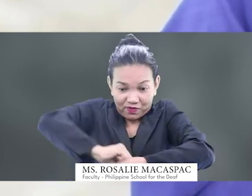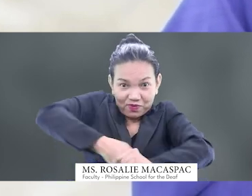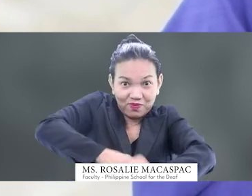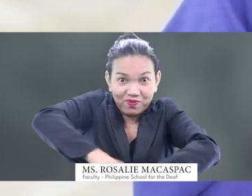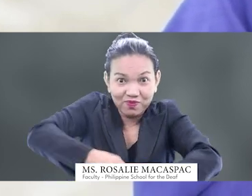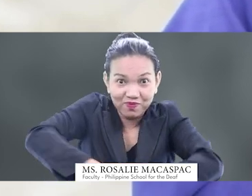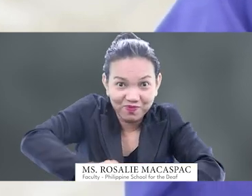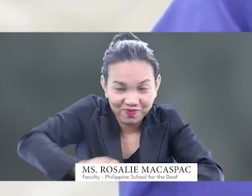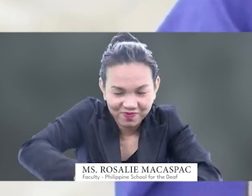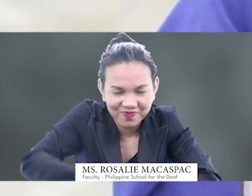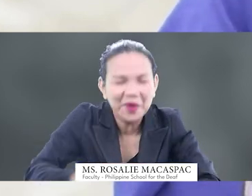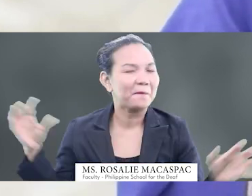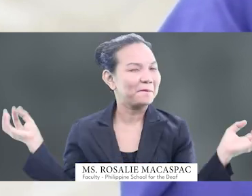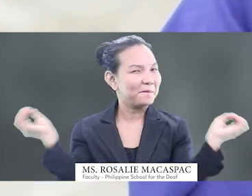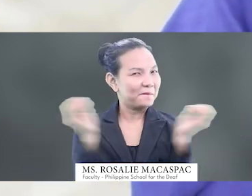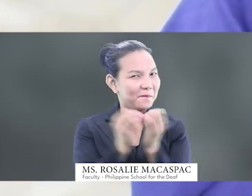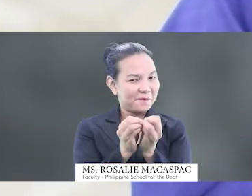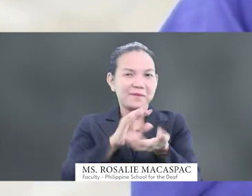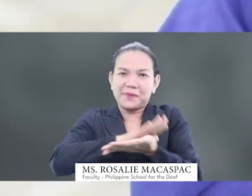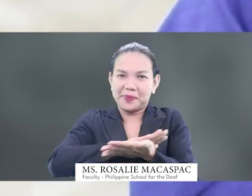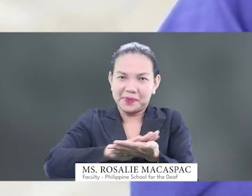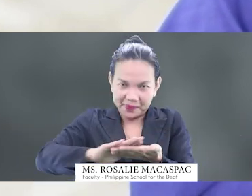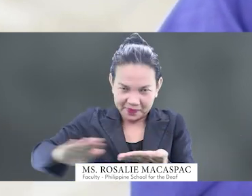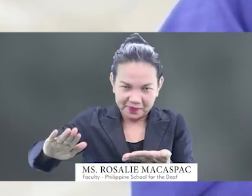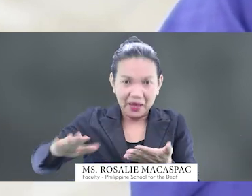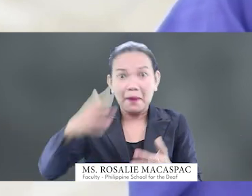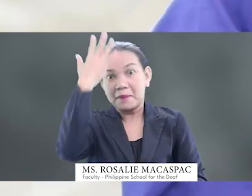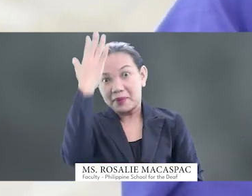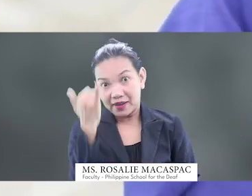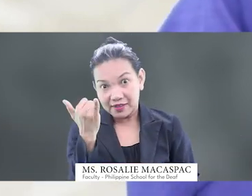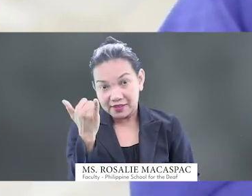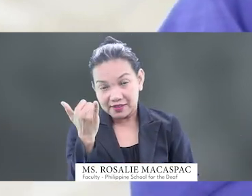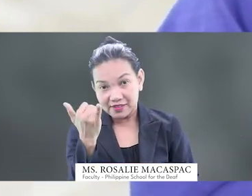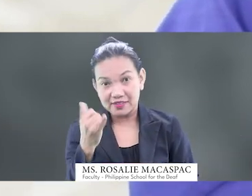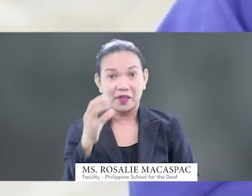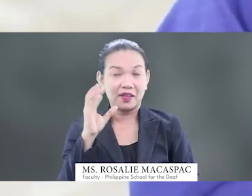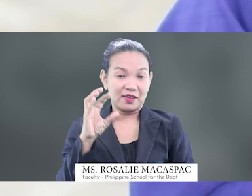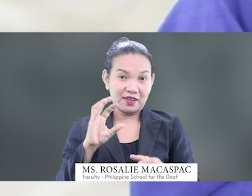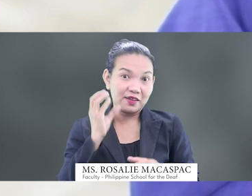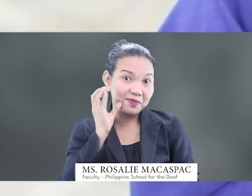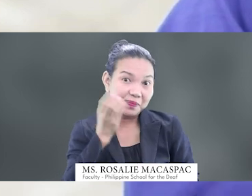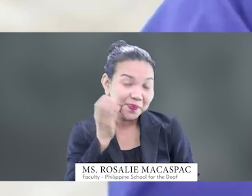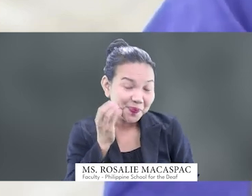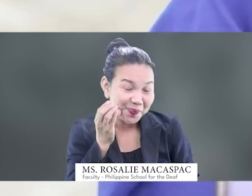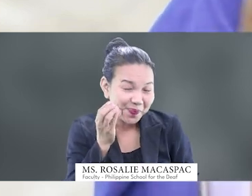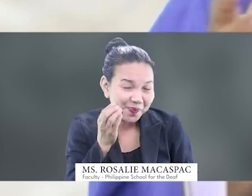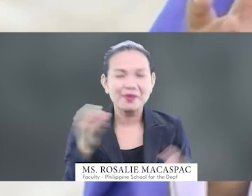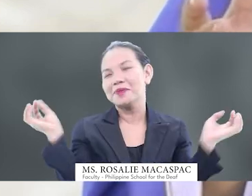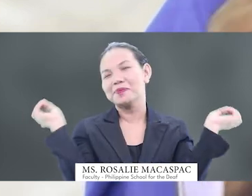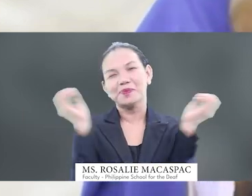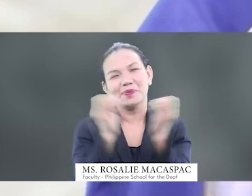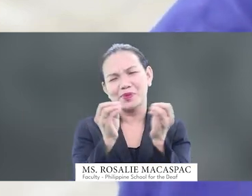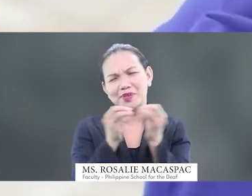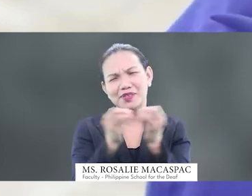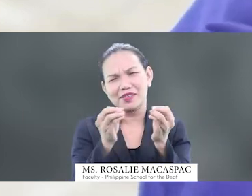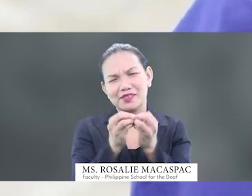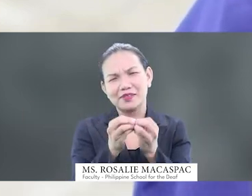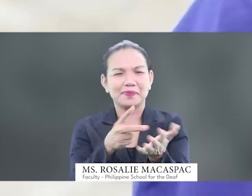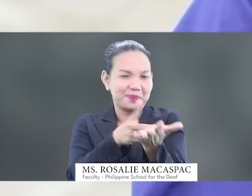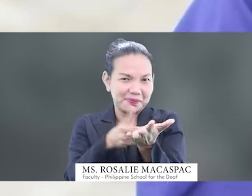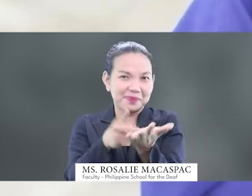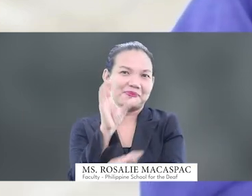habang nilalabhan? Para lalo itong maging malinis. Bakit pinipiga ang kalamansi? Para magkaroon ng masarap